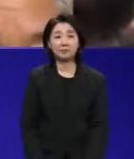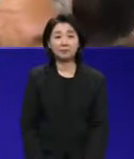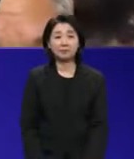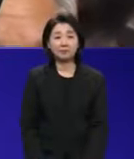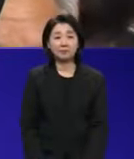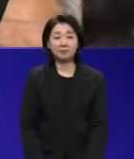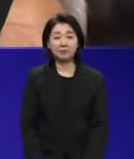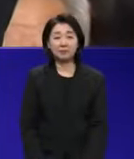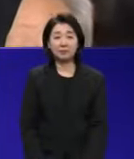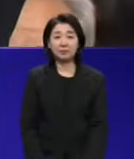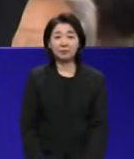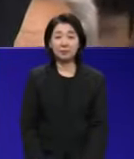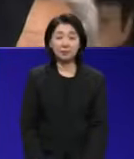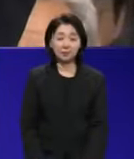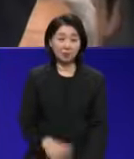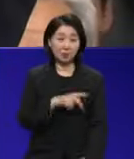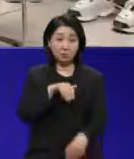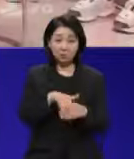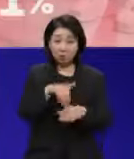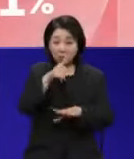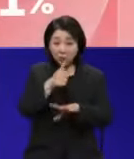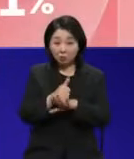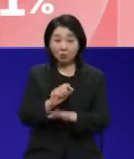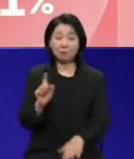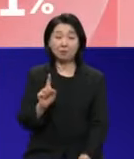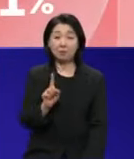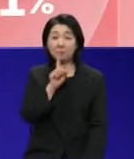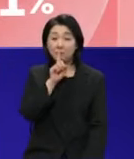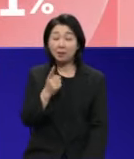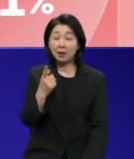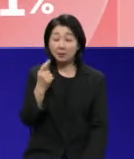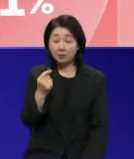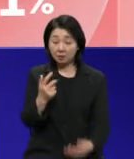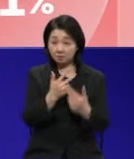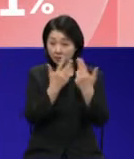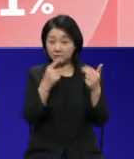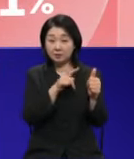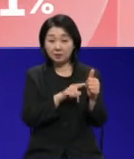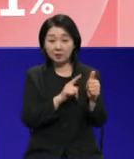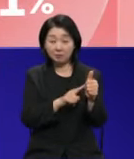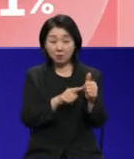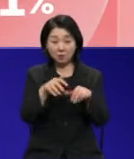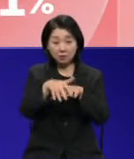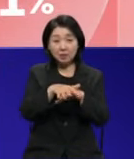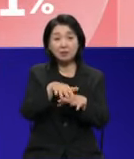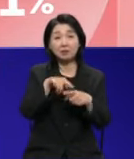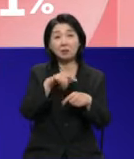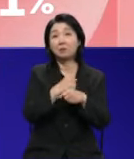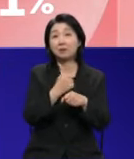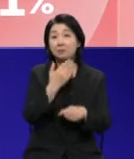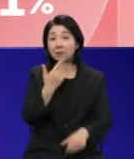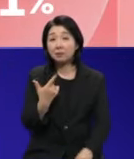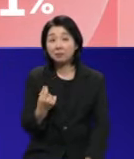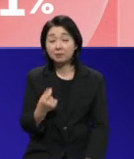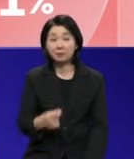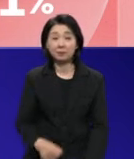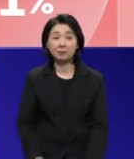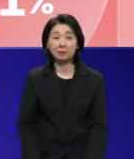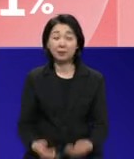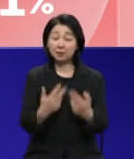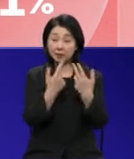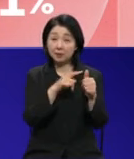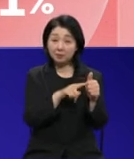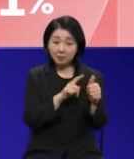이번 총선 결과가 이제 말씀하신 것처럼 이제 이재명 후보 체제로 이루어진 선 거지 않습니까 좀 이재명